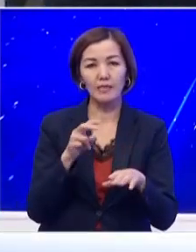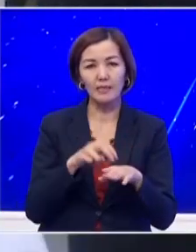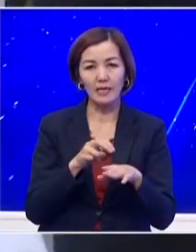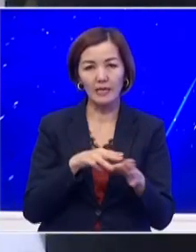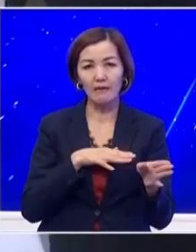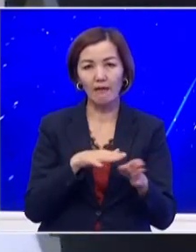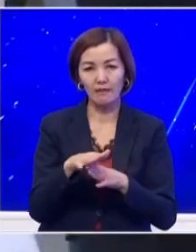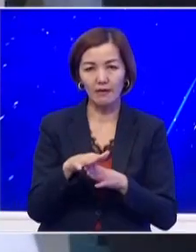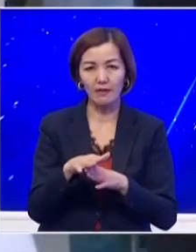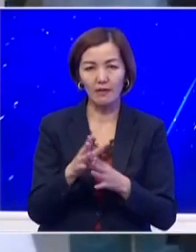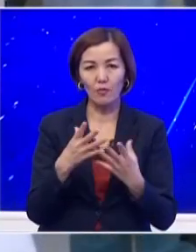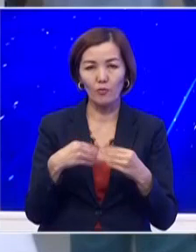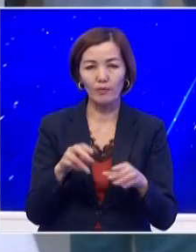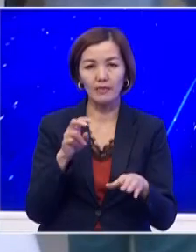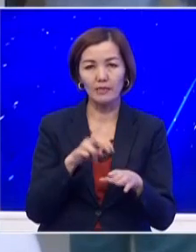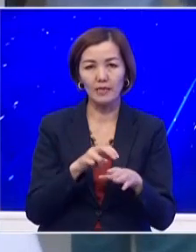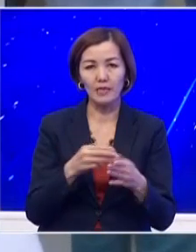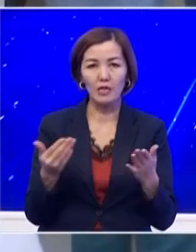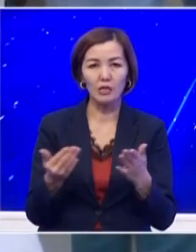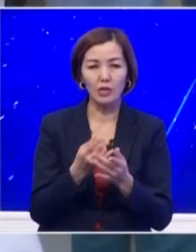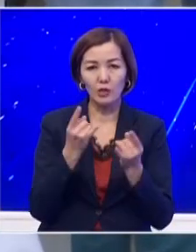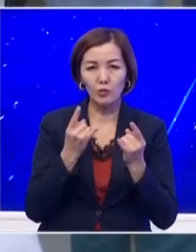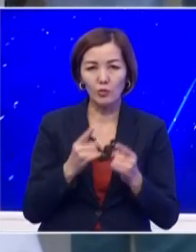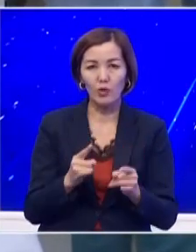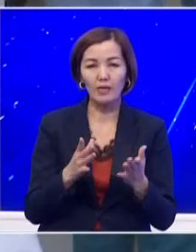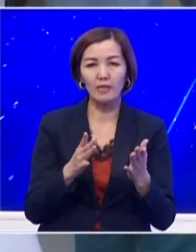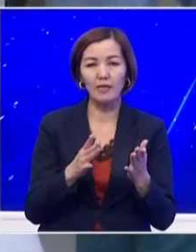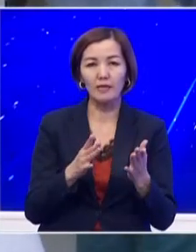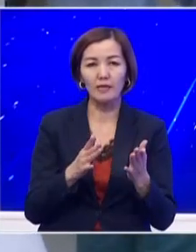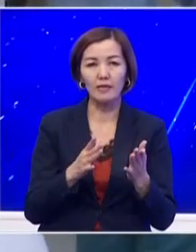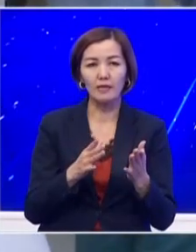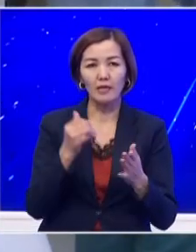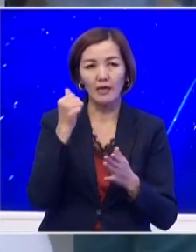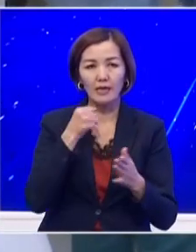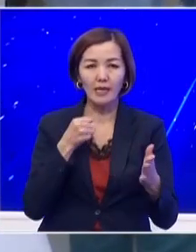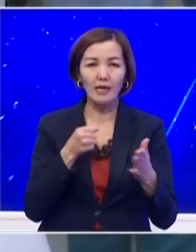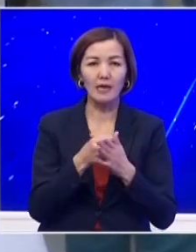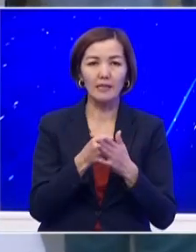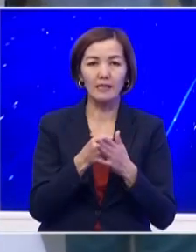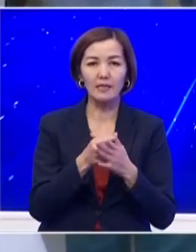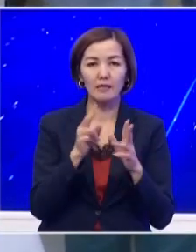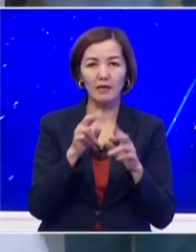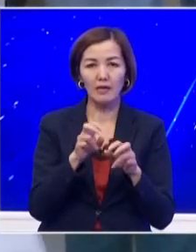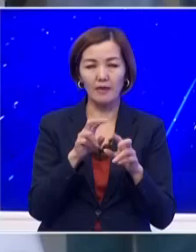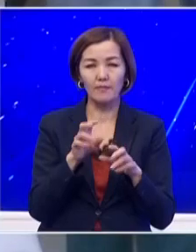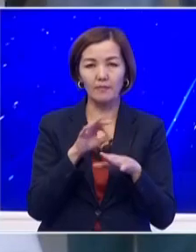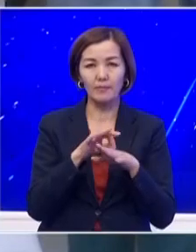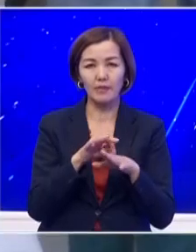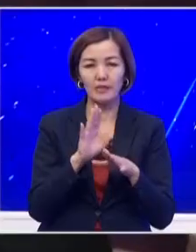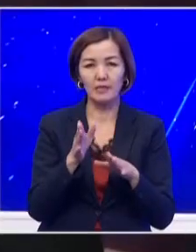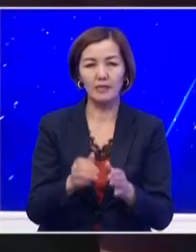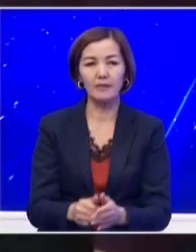атқарады. Ол отбасылық дәрігер жаңа туылған нәрестені қартайған шағына дейін қарайды. Сол өте